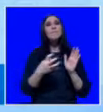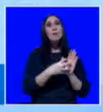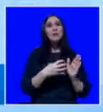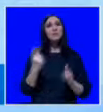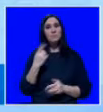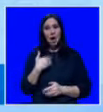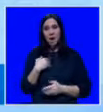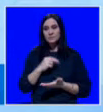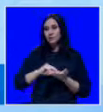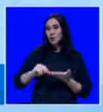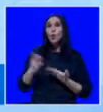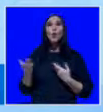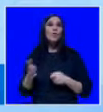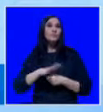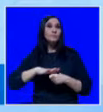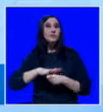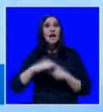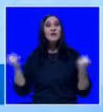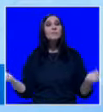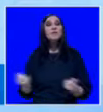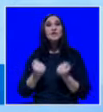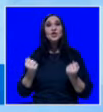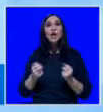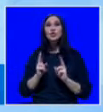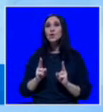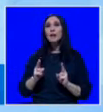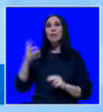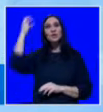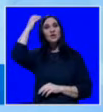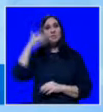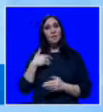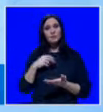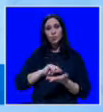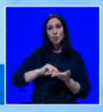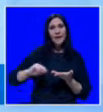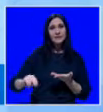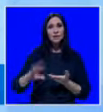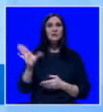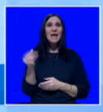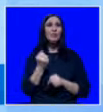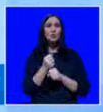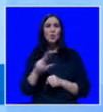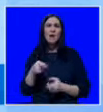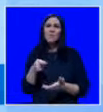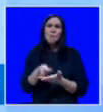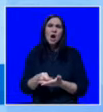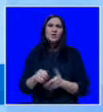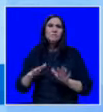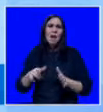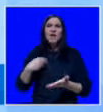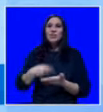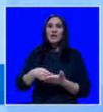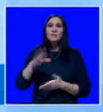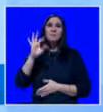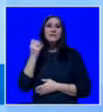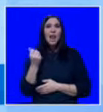регистрирал, когато създавахме движение Нормална държава. Съм го регистрирал заедно с колегите, плащаше се някаква такса 50 лева и